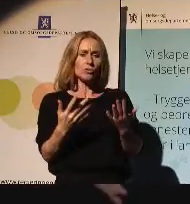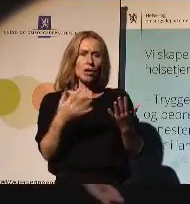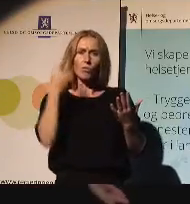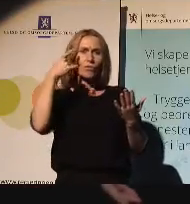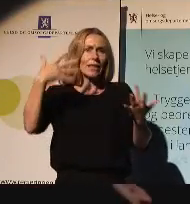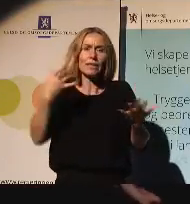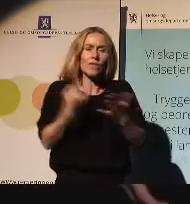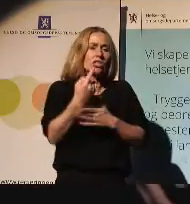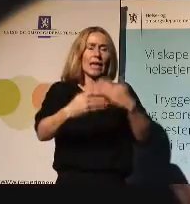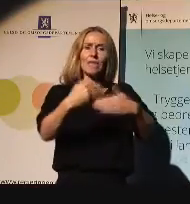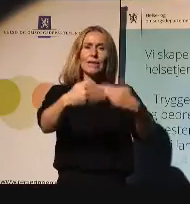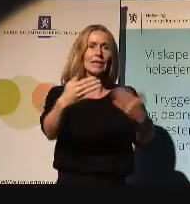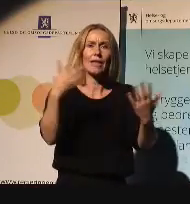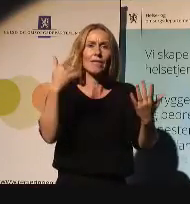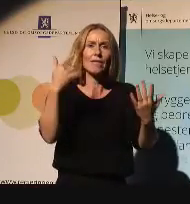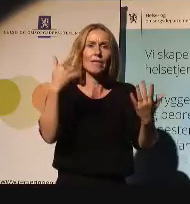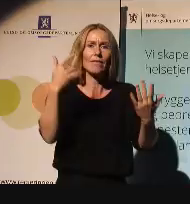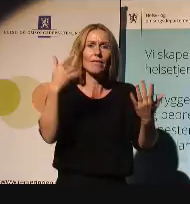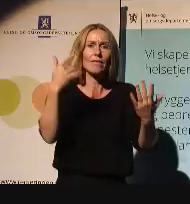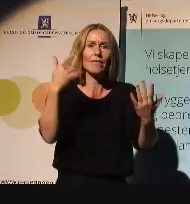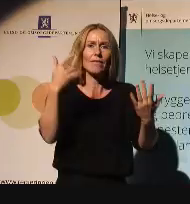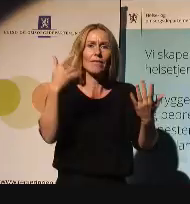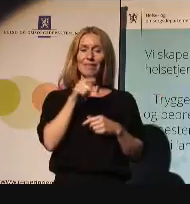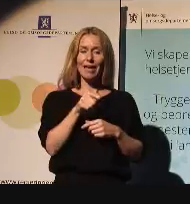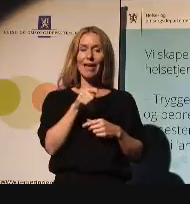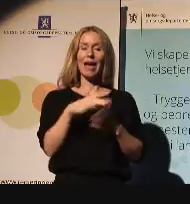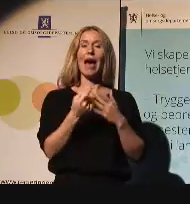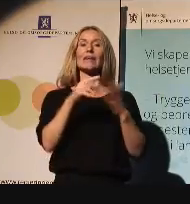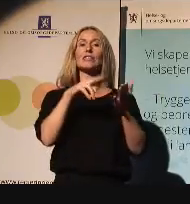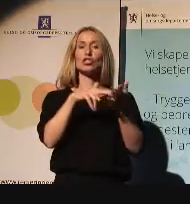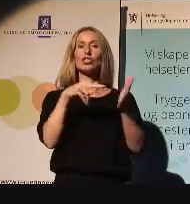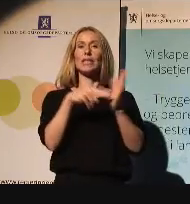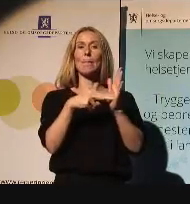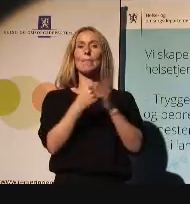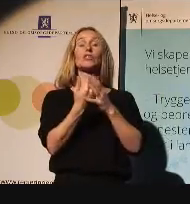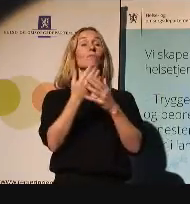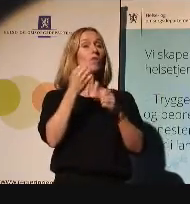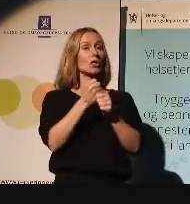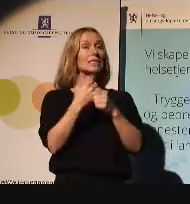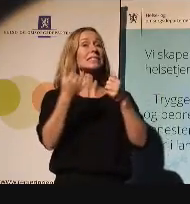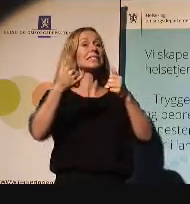nå? Dette system som svikter.